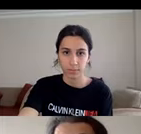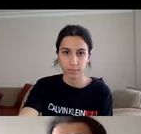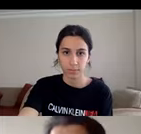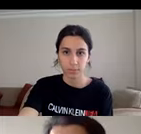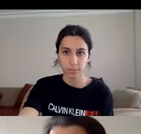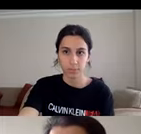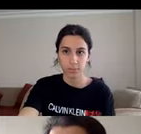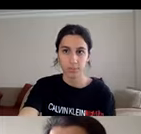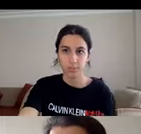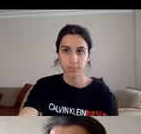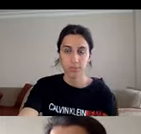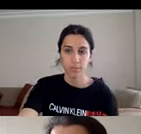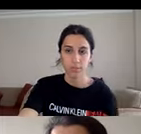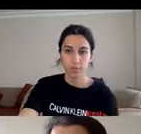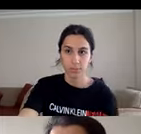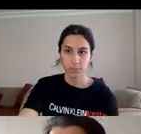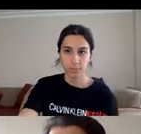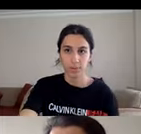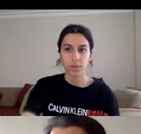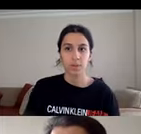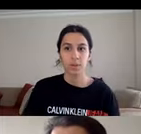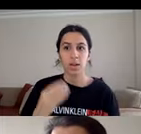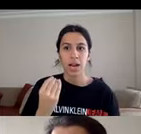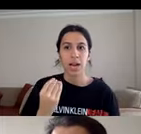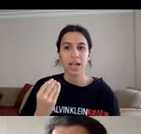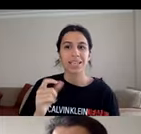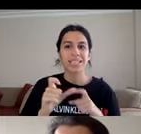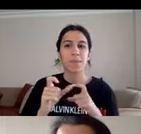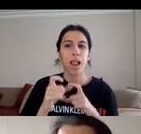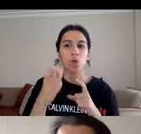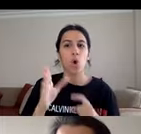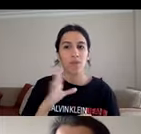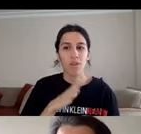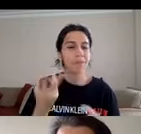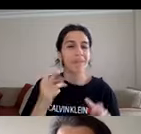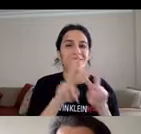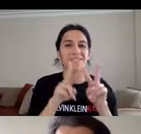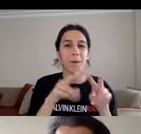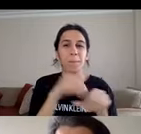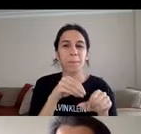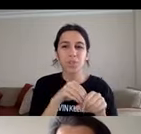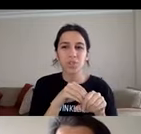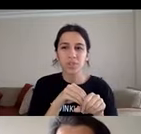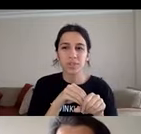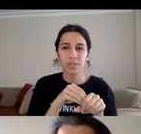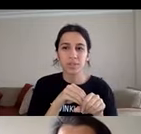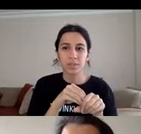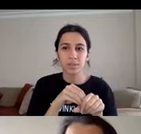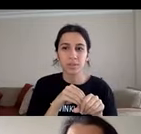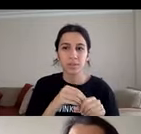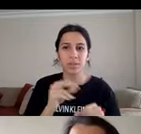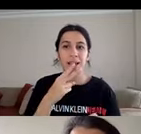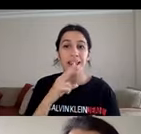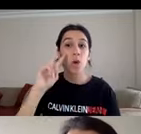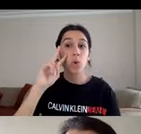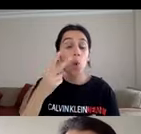Çok iyi simülatörler de var. Yani bunu da öneriyorum ben. Siz herhangi bir web içeriğini yayın almadan önce renk körü bunu